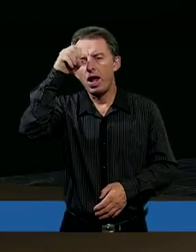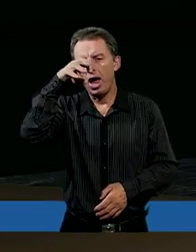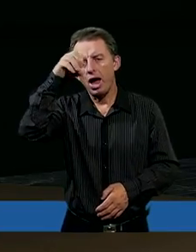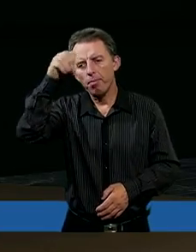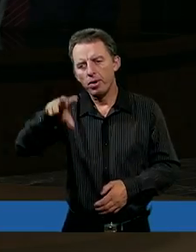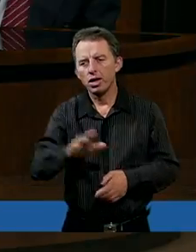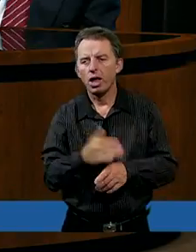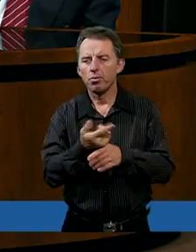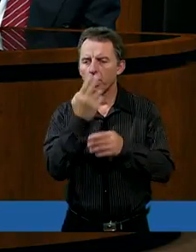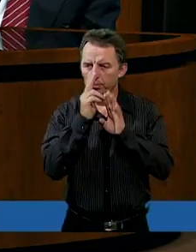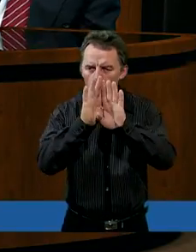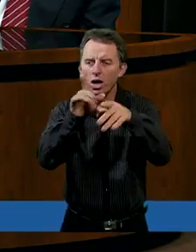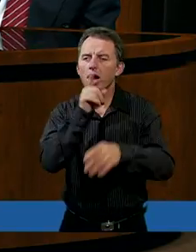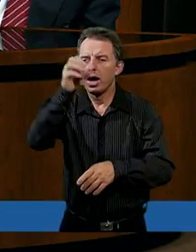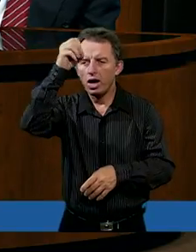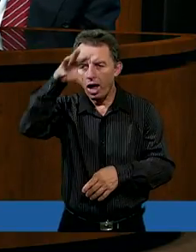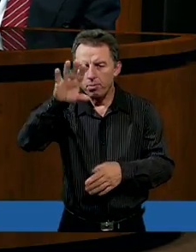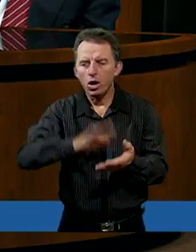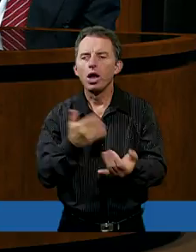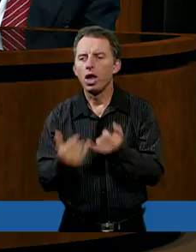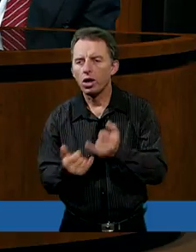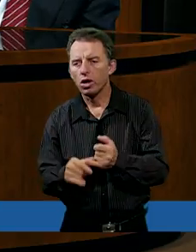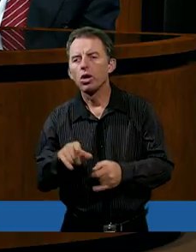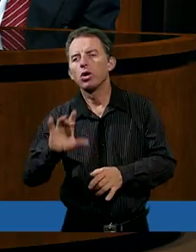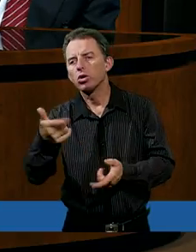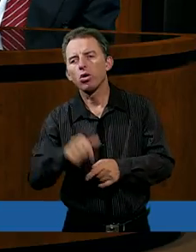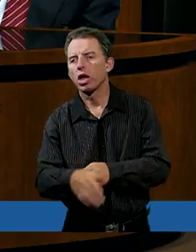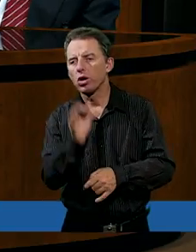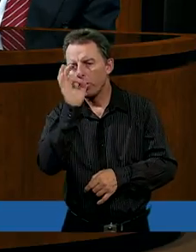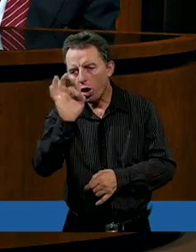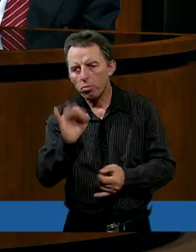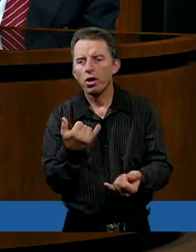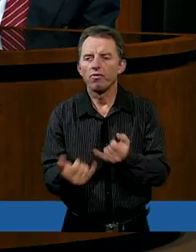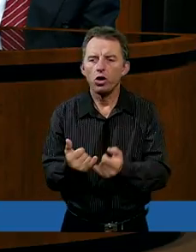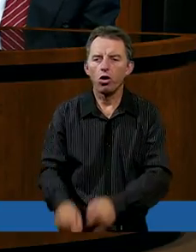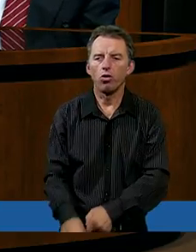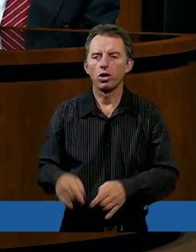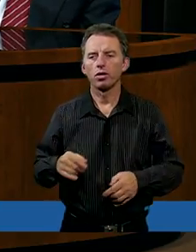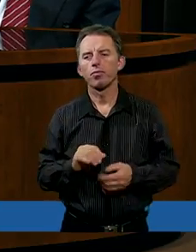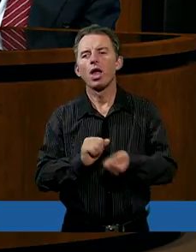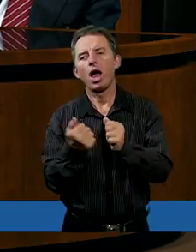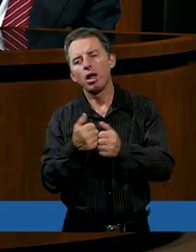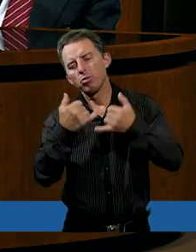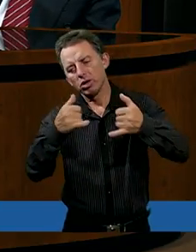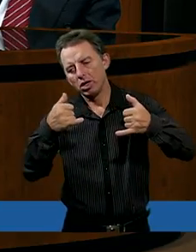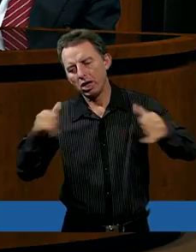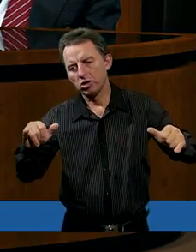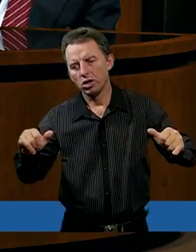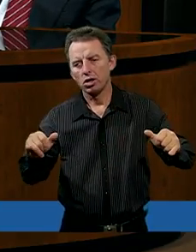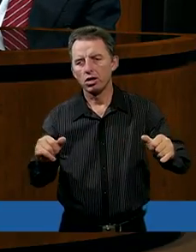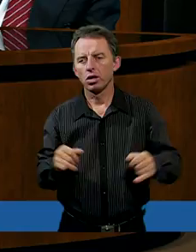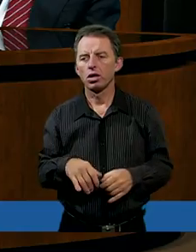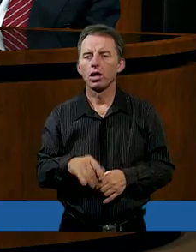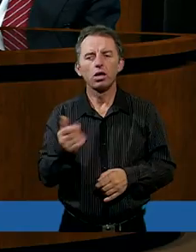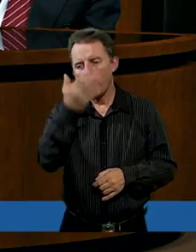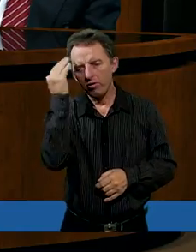przykład. Pokazuje się lampka na nodze, aha, coś tam jest niedobrego z nogą. Albo może inaczej. Nie